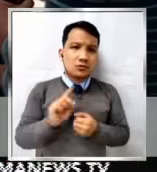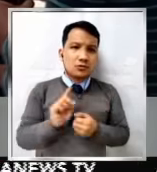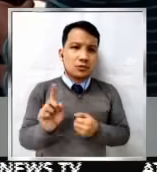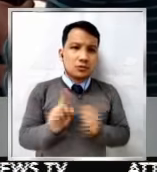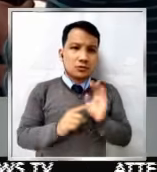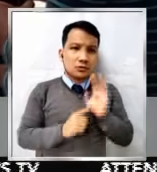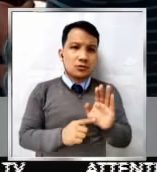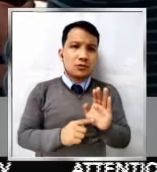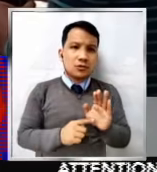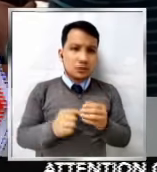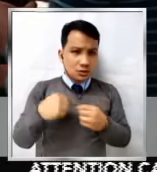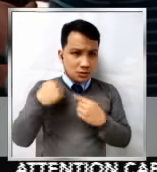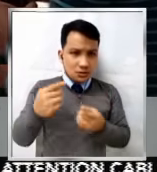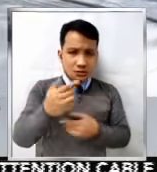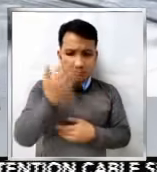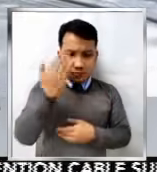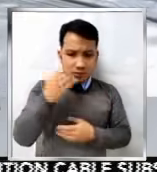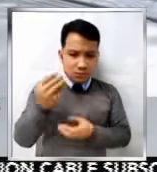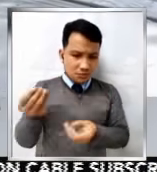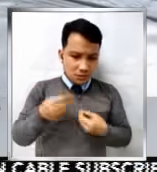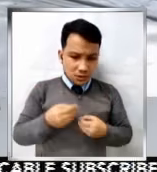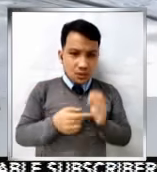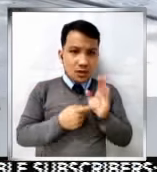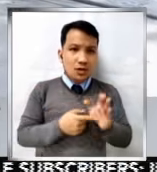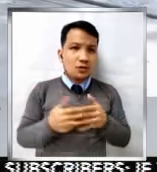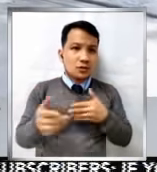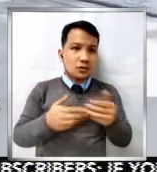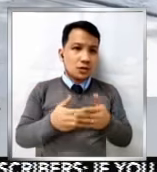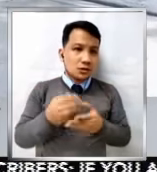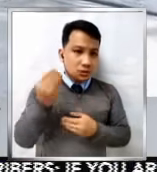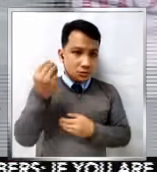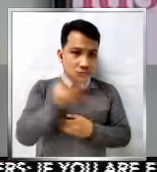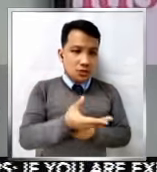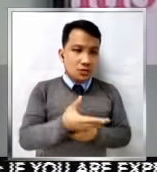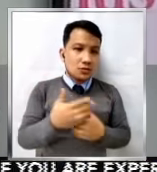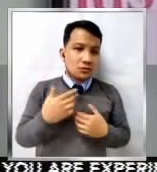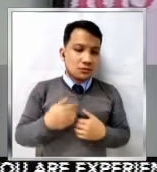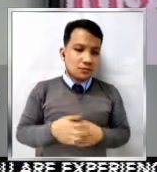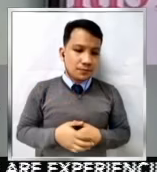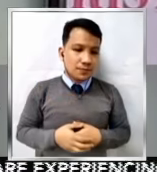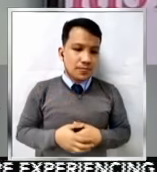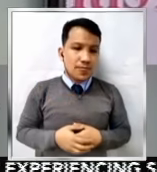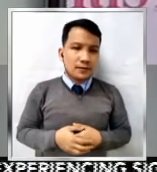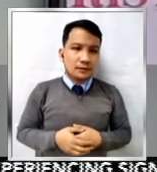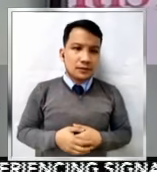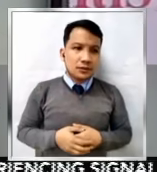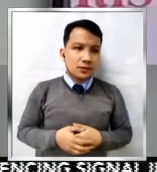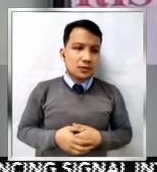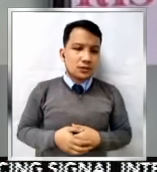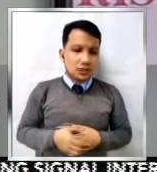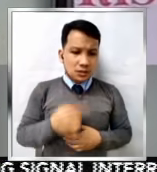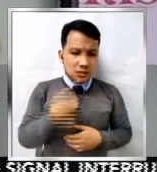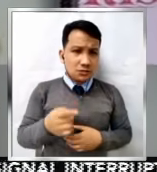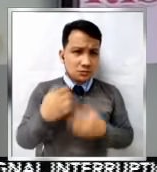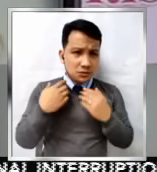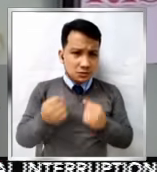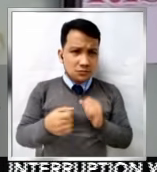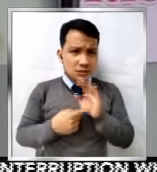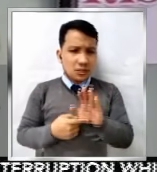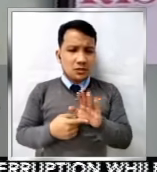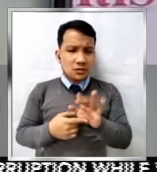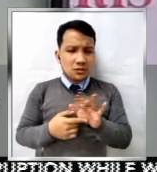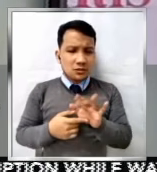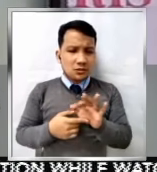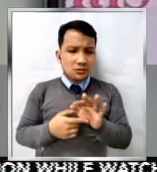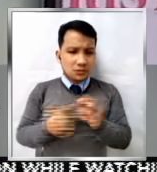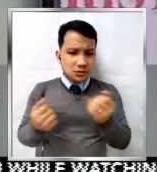binibigay, kahit papano po, naiisang pin na nataraw po natangin. Because we